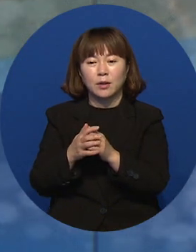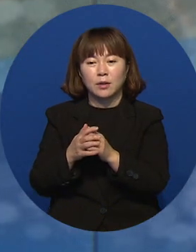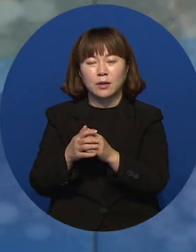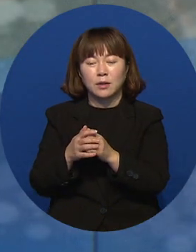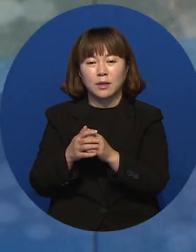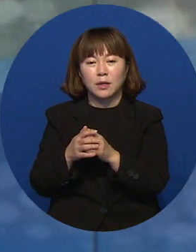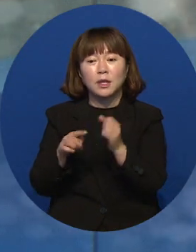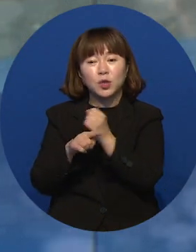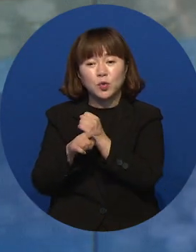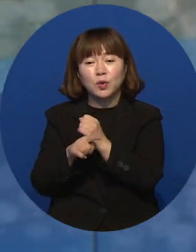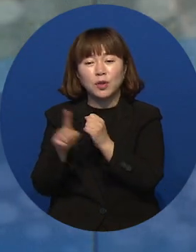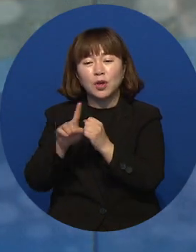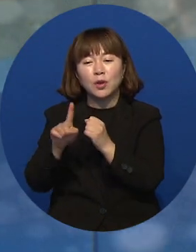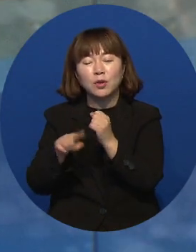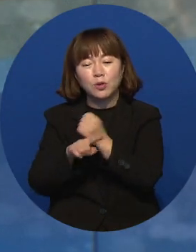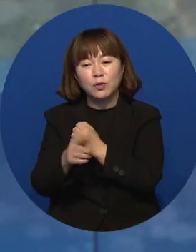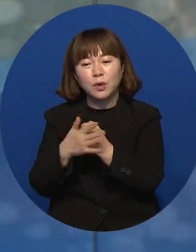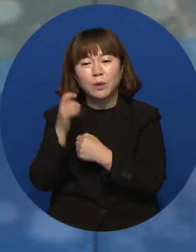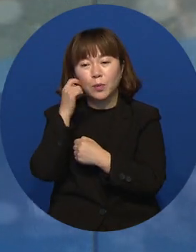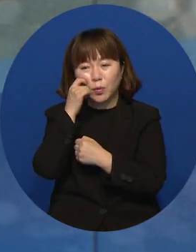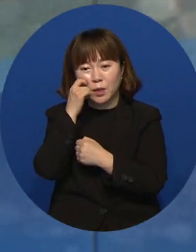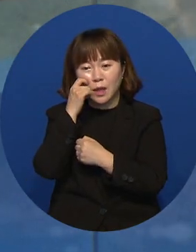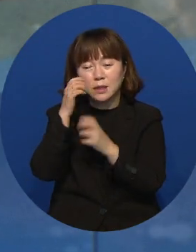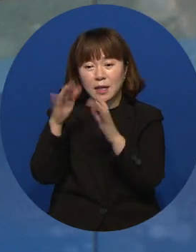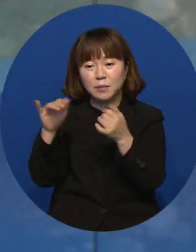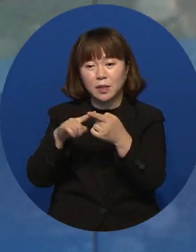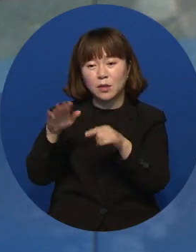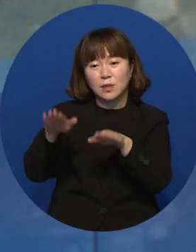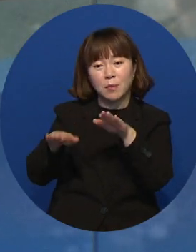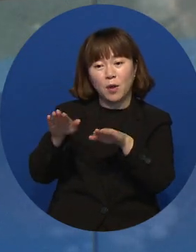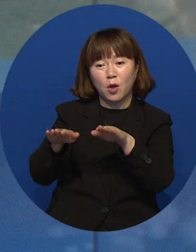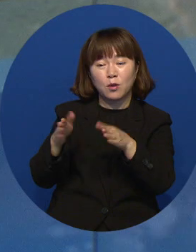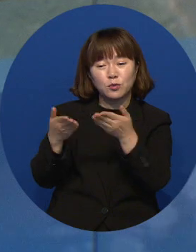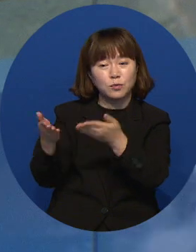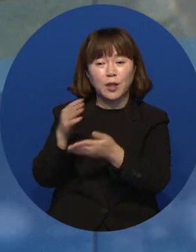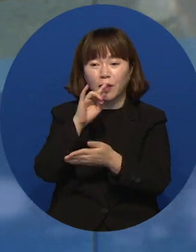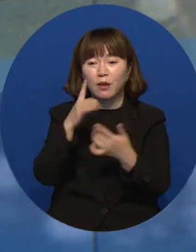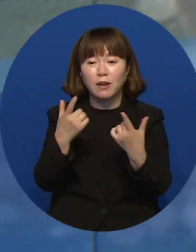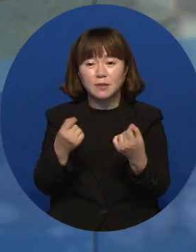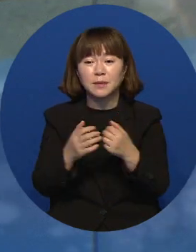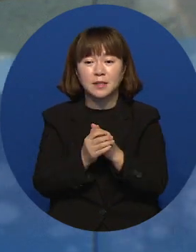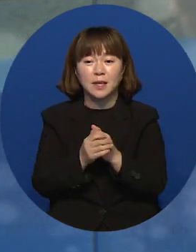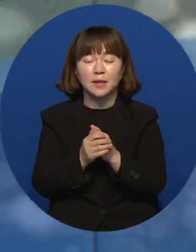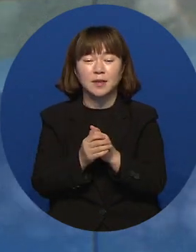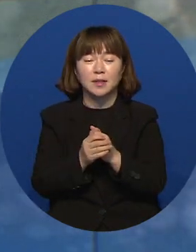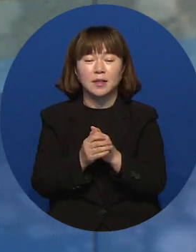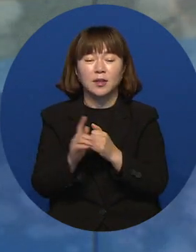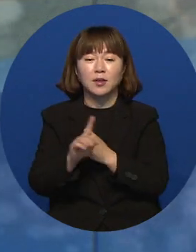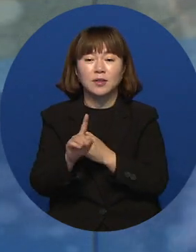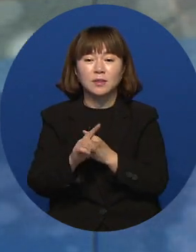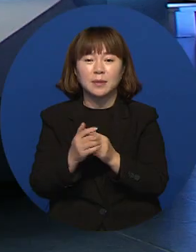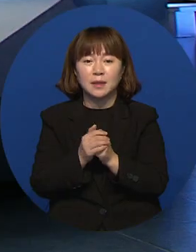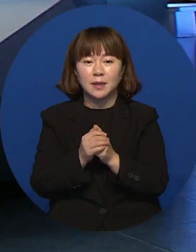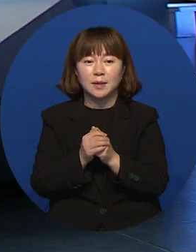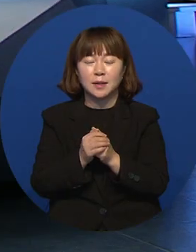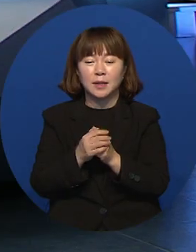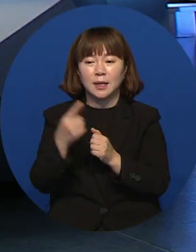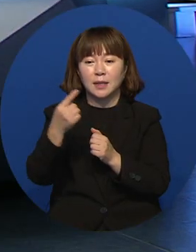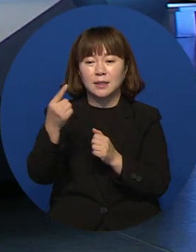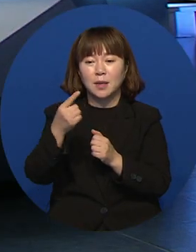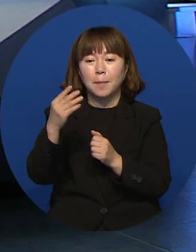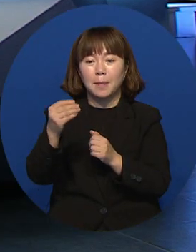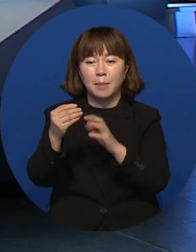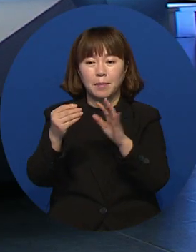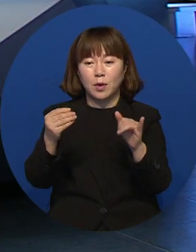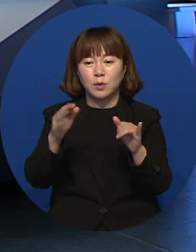소외가 없도록 해야 될텐데요 예 의학계에서는 어떤 것을 주로 논의 하고 계신가요 아 솔직히 지금 제 1 1000만 명 정도가 미적